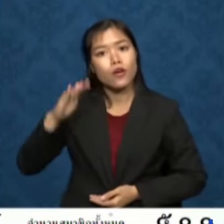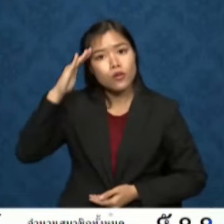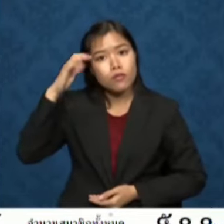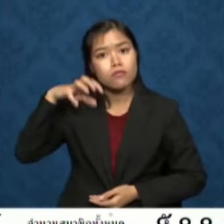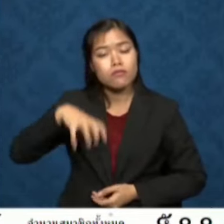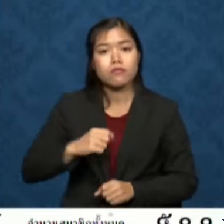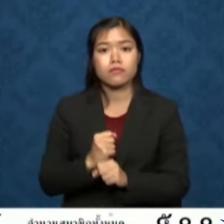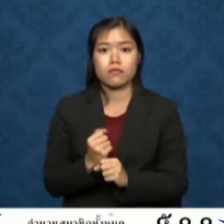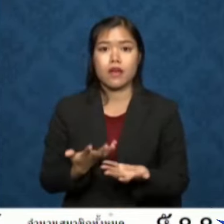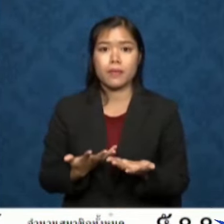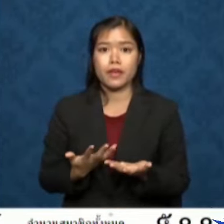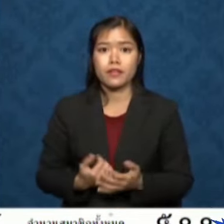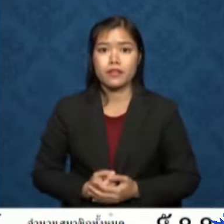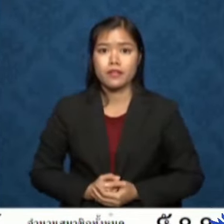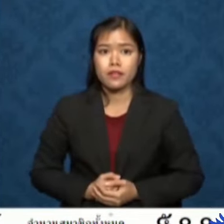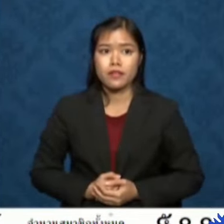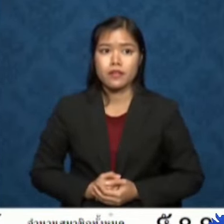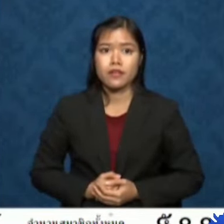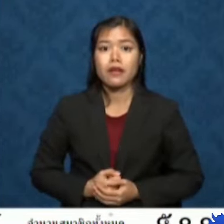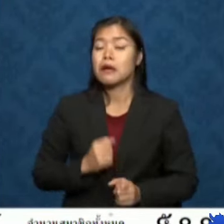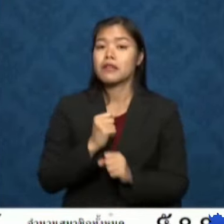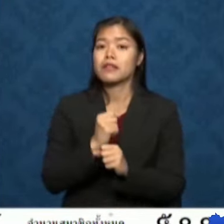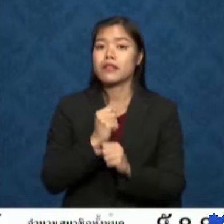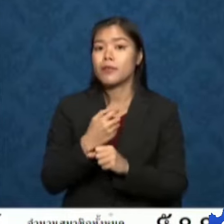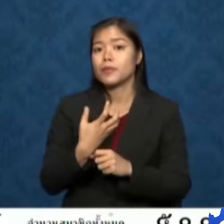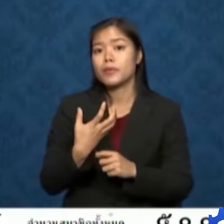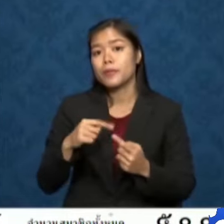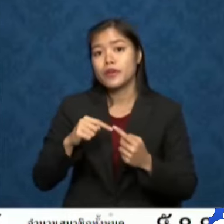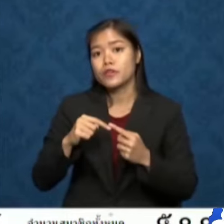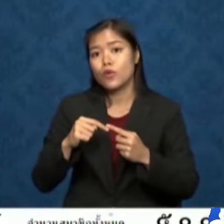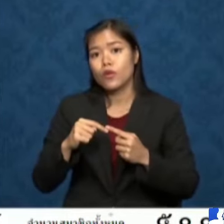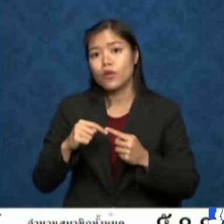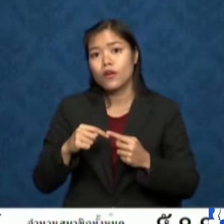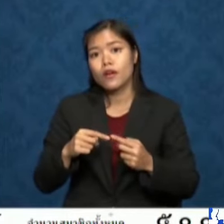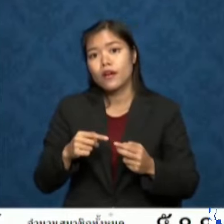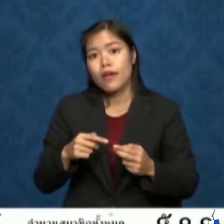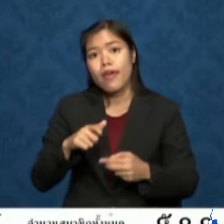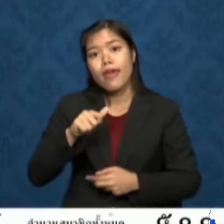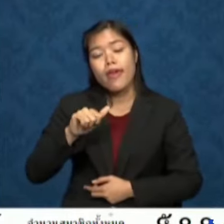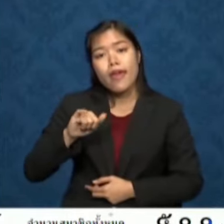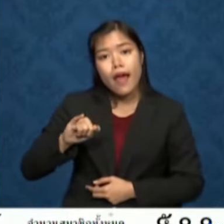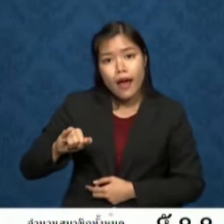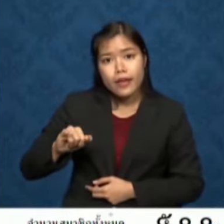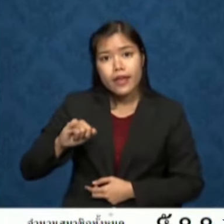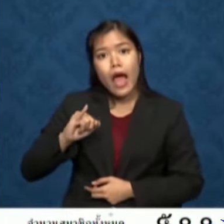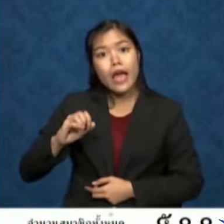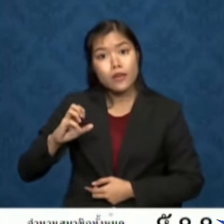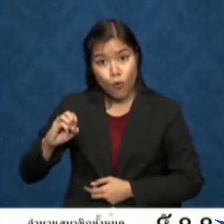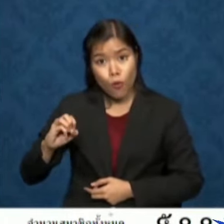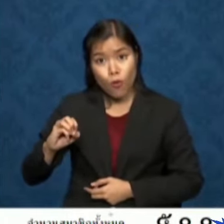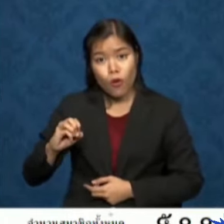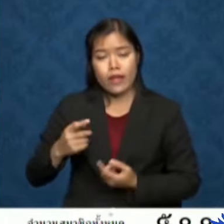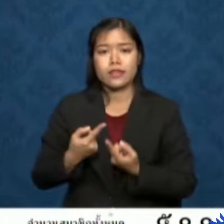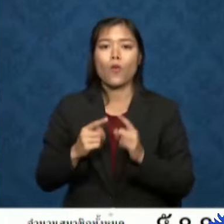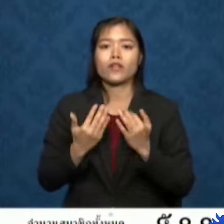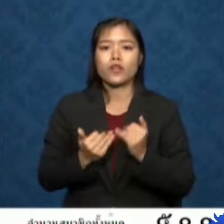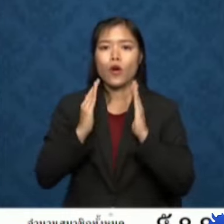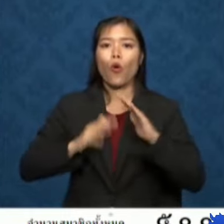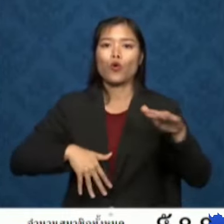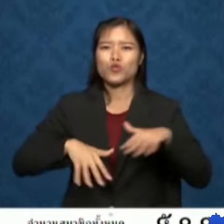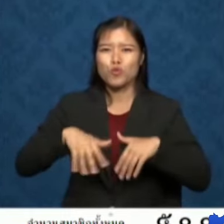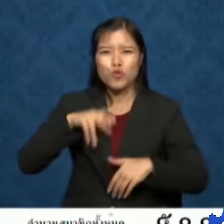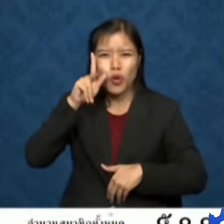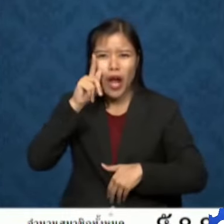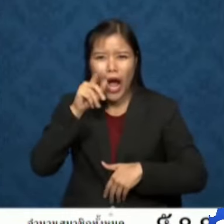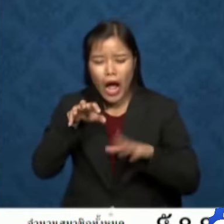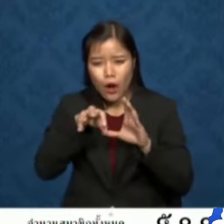สงครามเย็นฮะปฏิบัติการไอโอกับประชาชนน่ะฮะยุคนี้เป็นยุคที่ประชาชนเข้าถึงข้อมูลข่าวสารกันได้หมดแล้วครับประชาชนเขาไม่